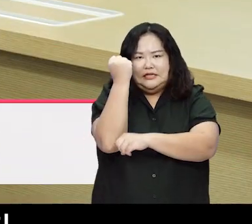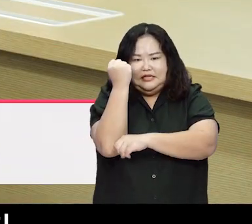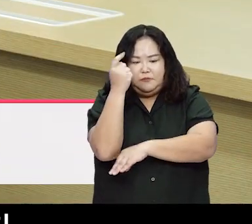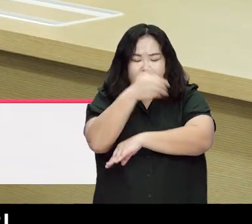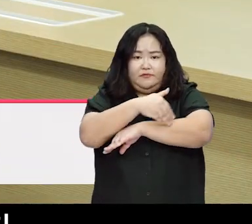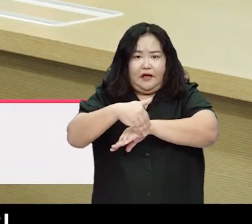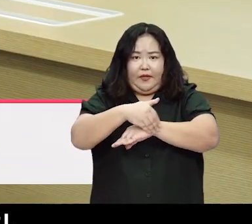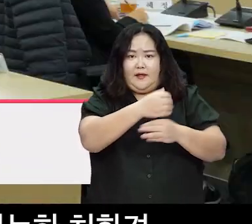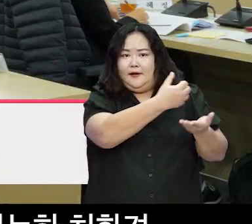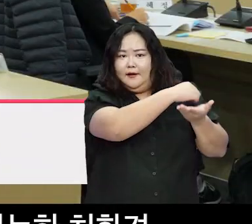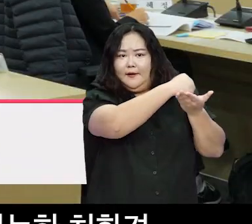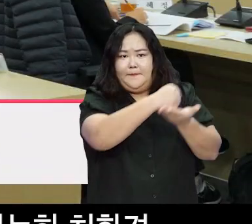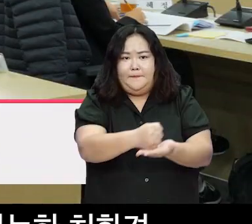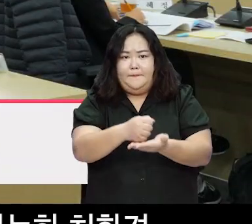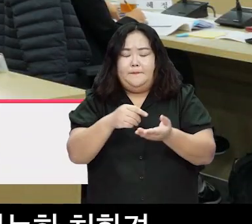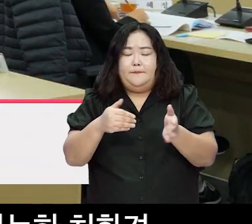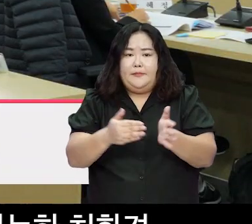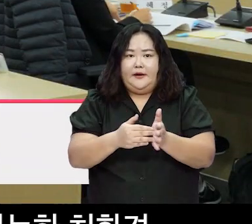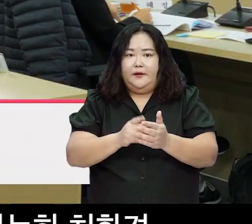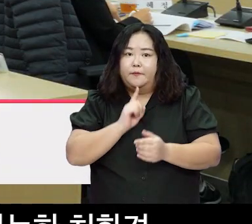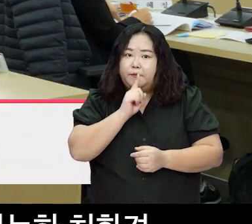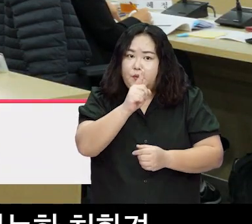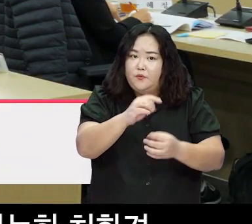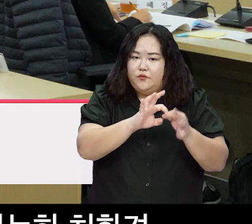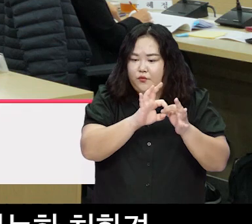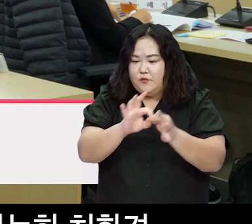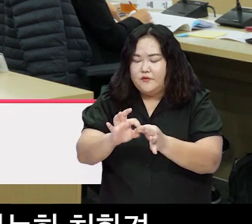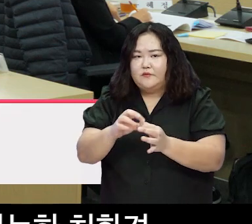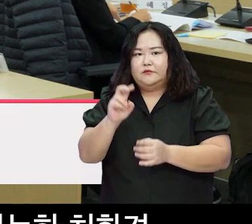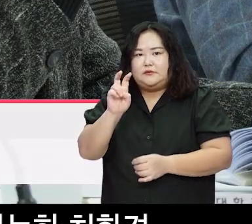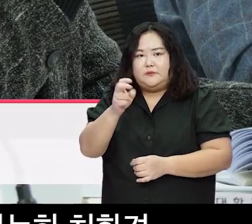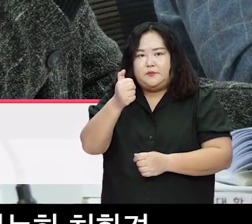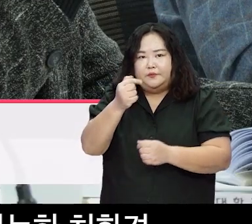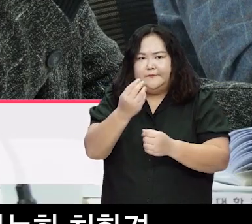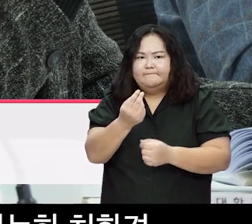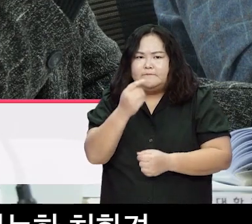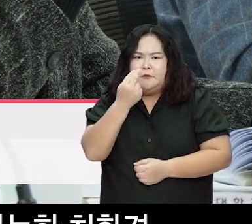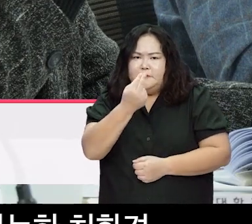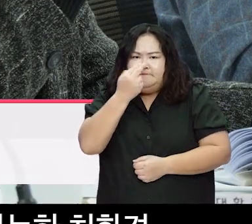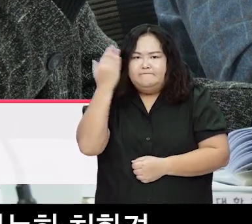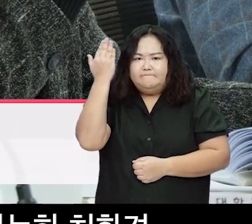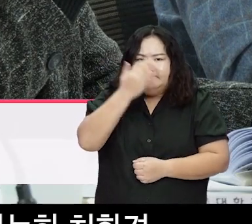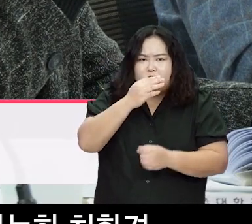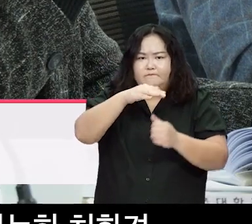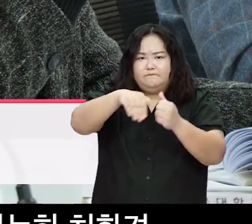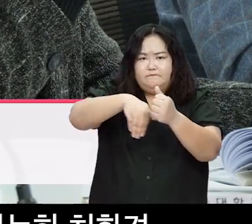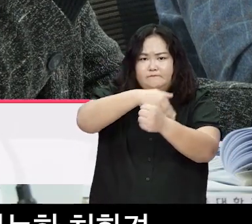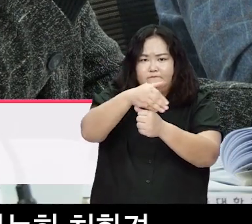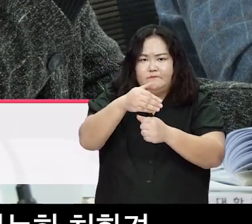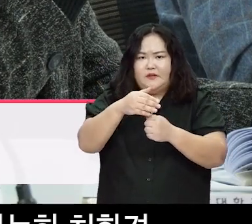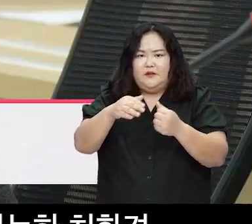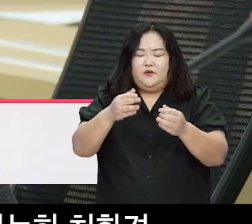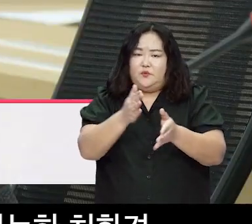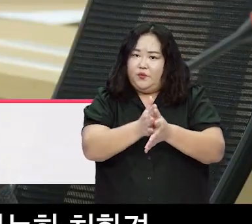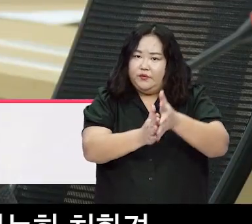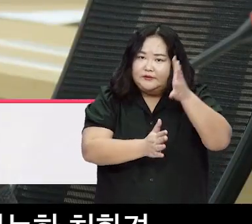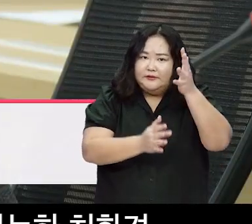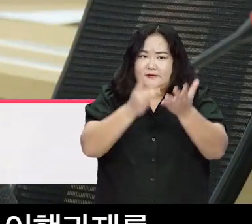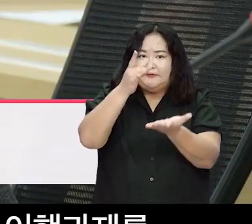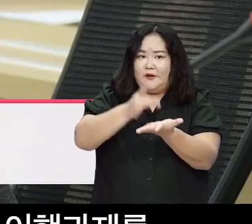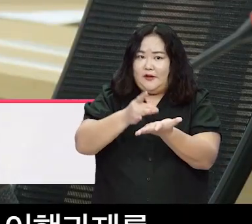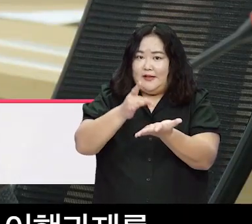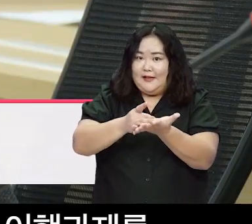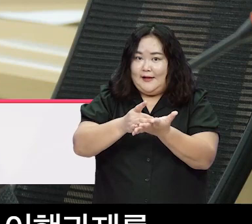보완해 왔습니다 이번 보고회를 통해선 2050년 탄소 중립 비전을 탄소중립을 선도하는 지속가능한